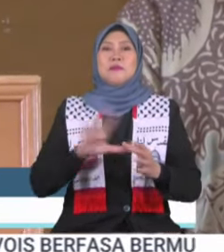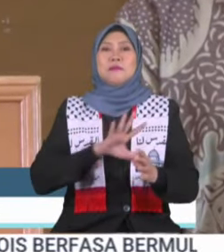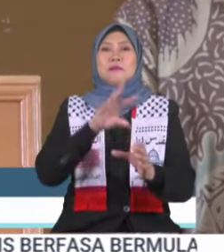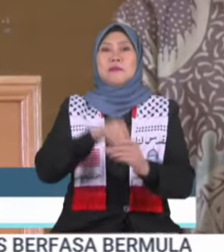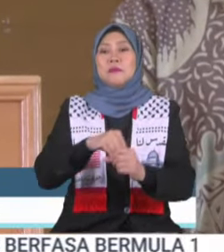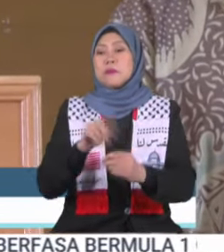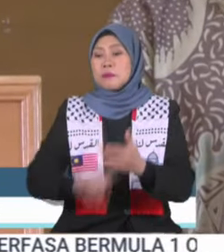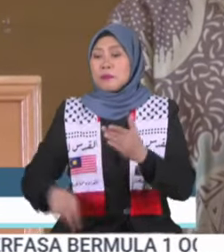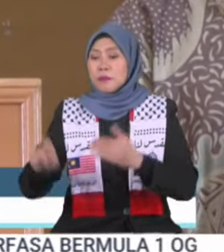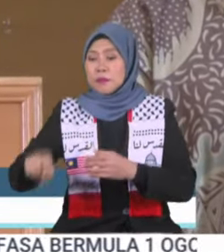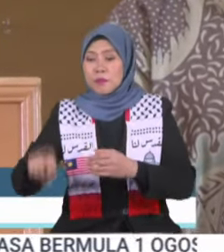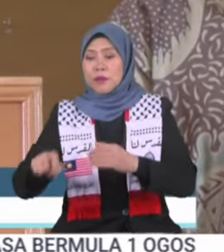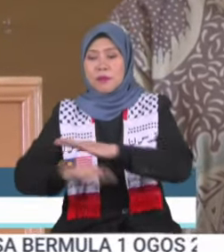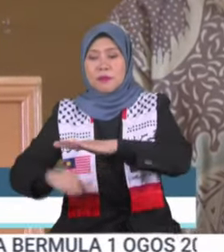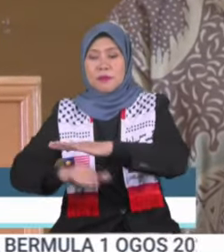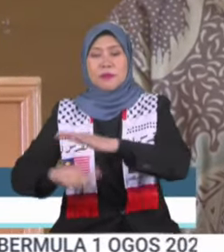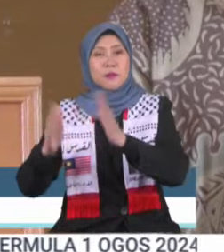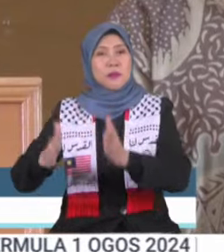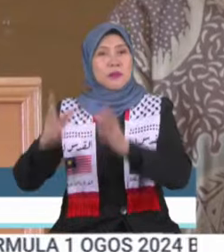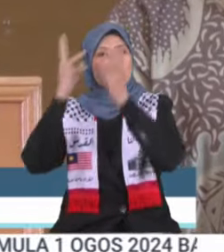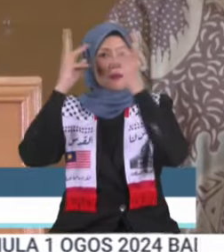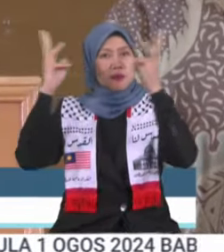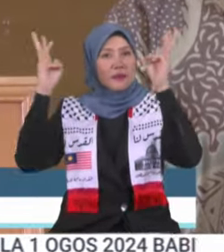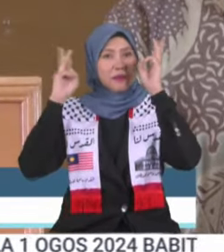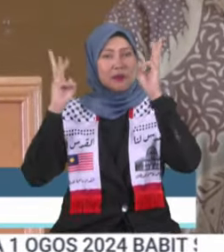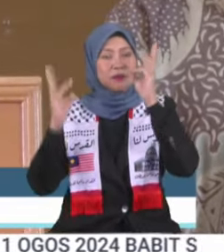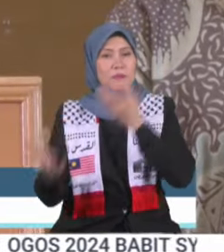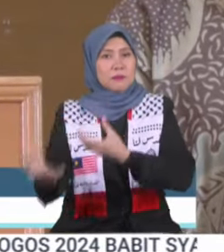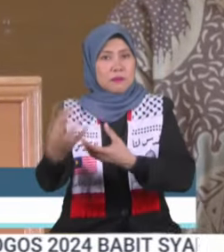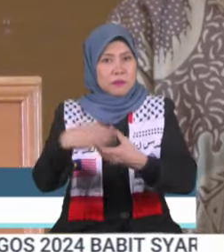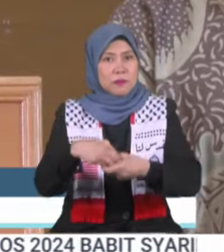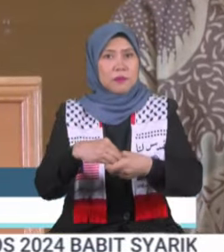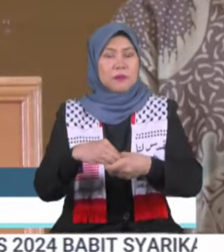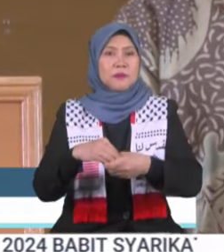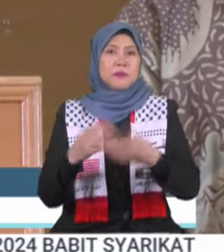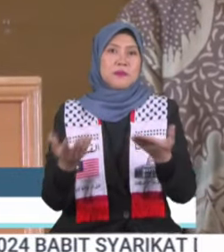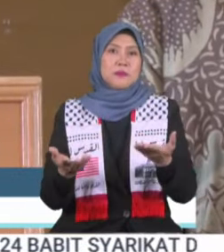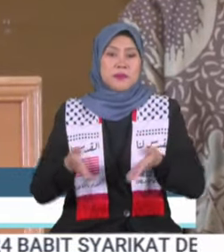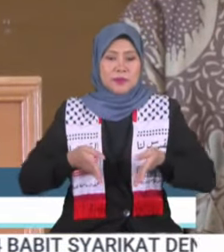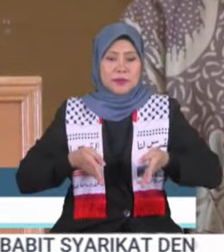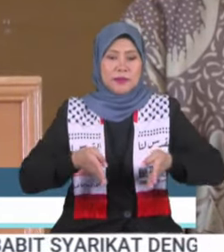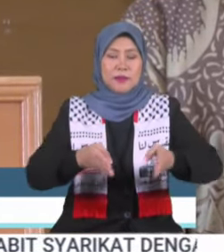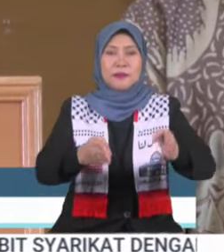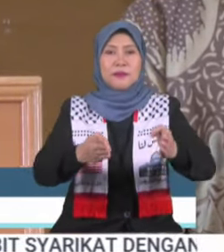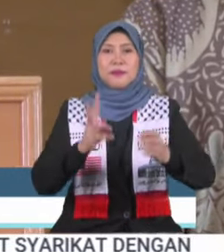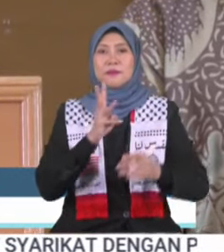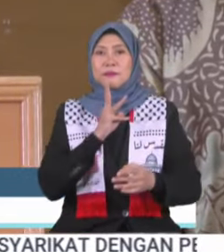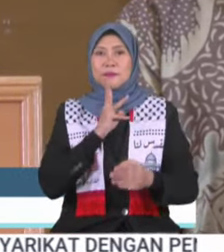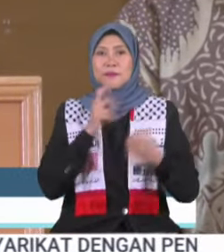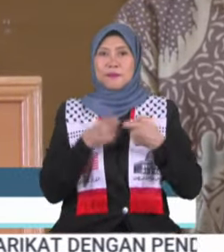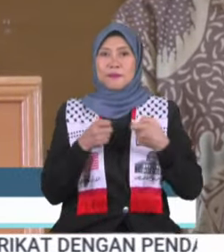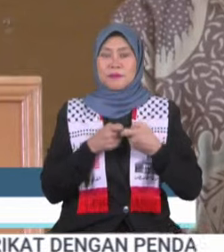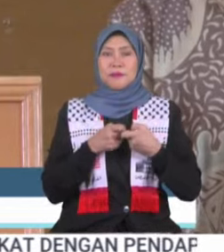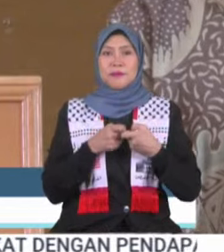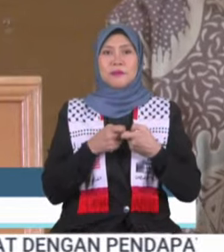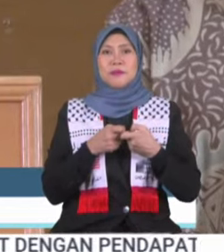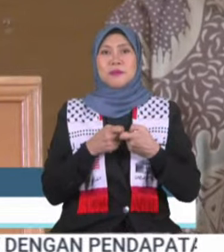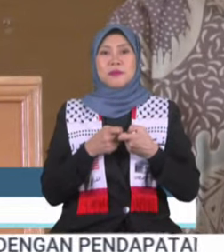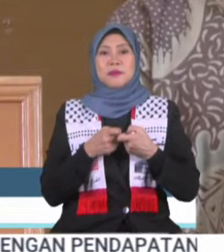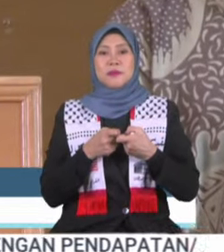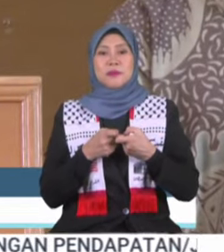keperluan asas masyarakat orang asli seperti jalan raya, air, elektrik, klinik